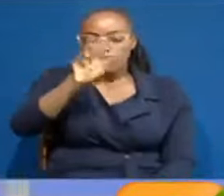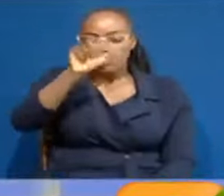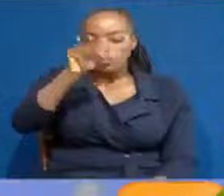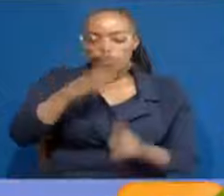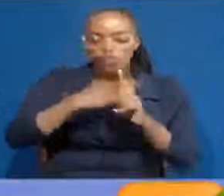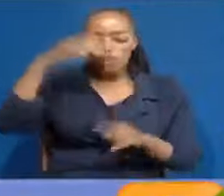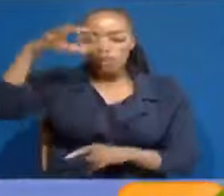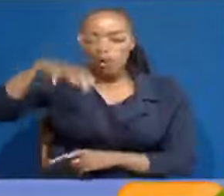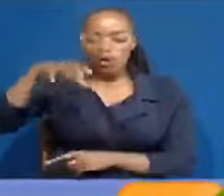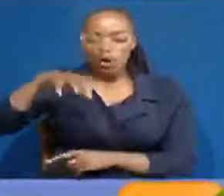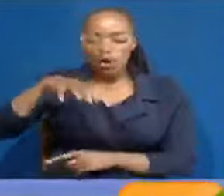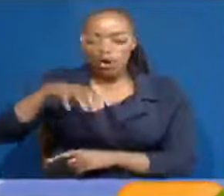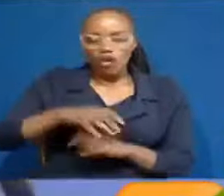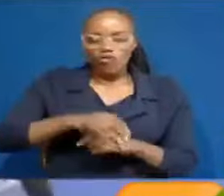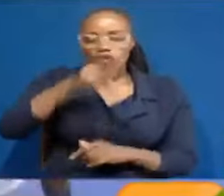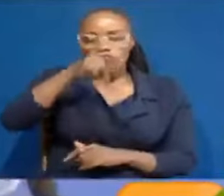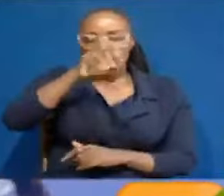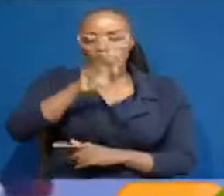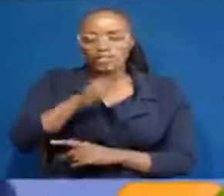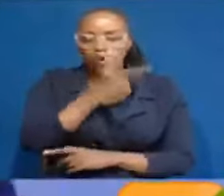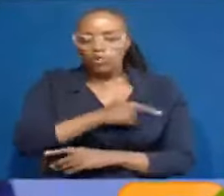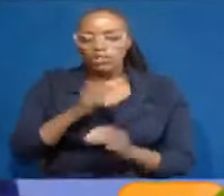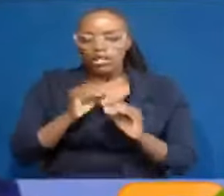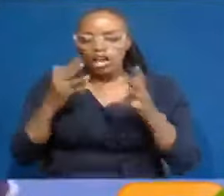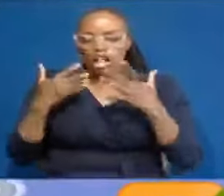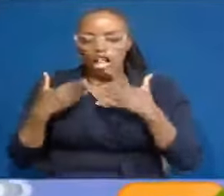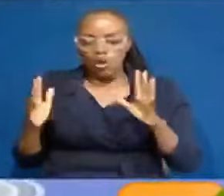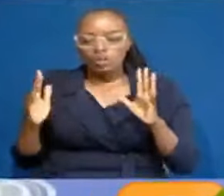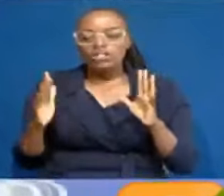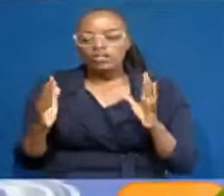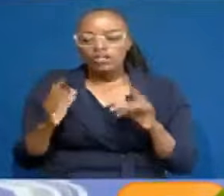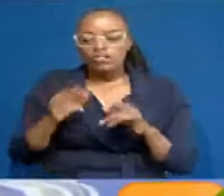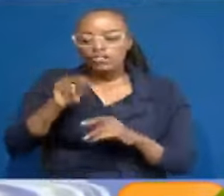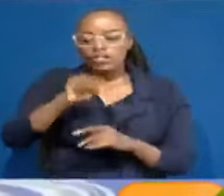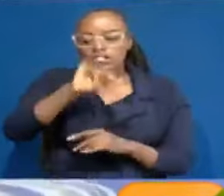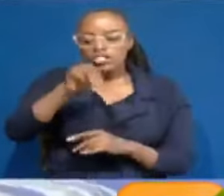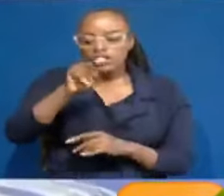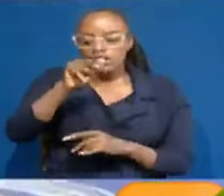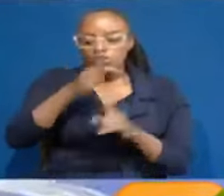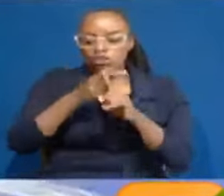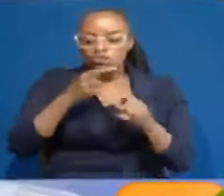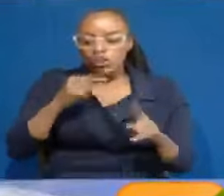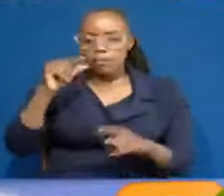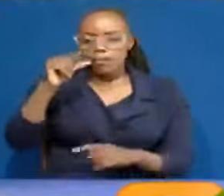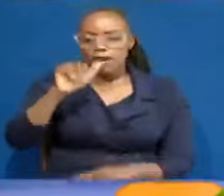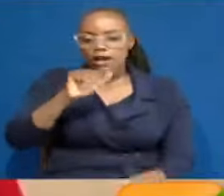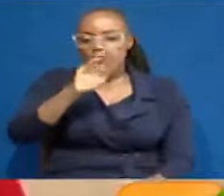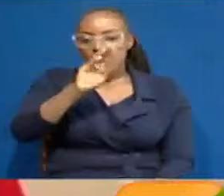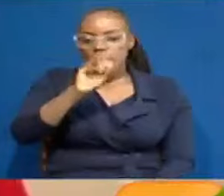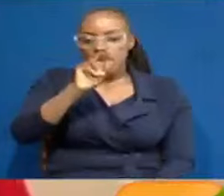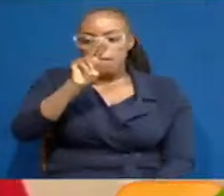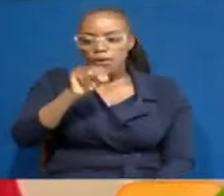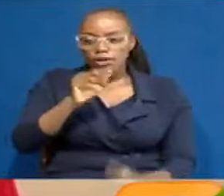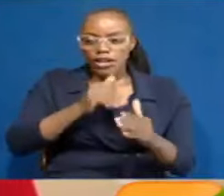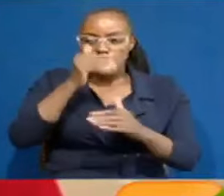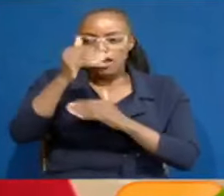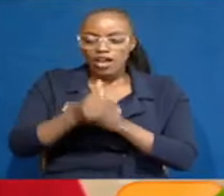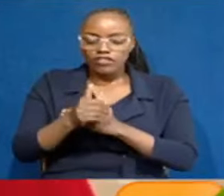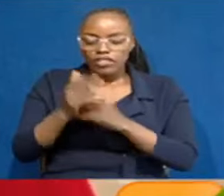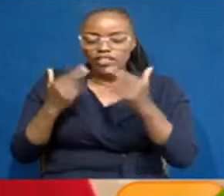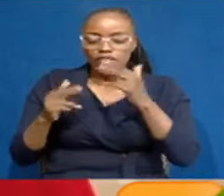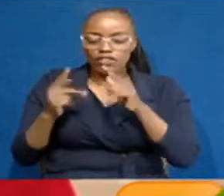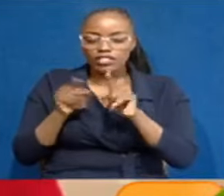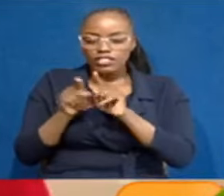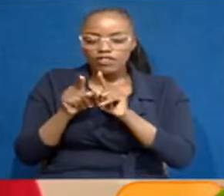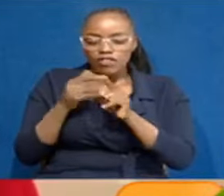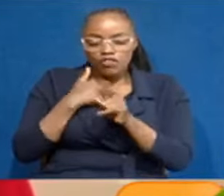DRC. Peter Abuti was unlucky to lose to Symphorine Njinu of Gabon on split points after a bout review in the